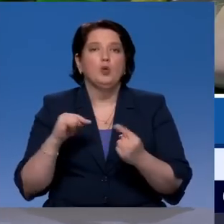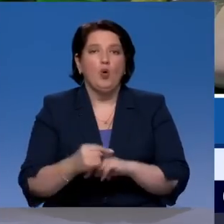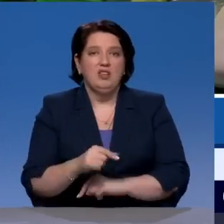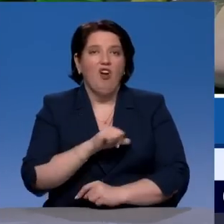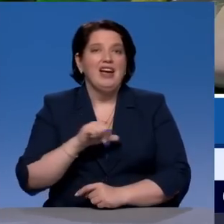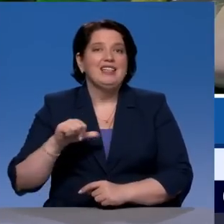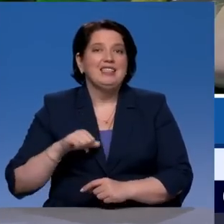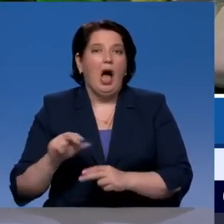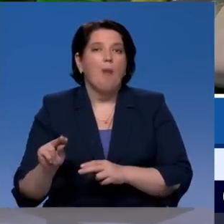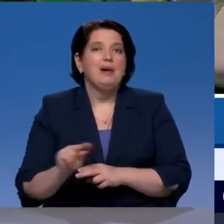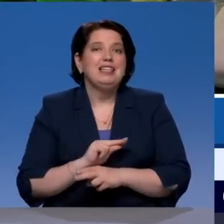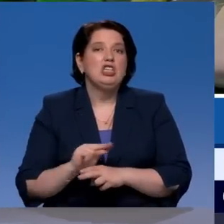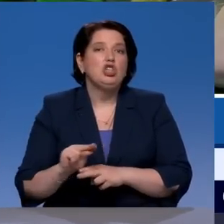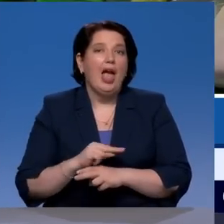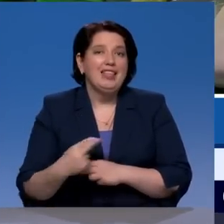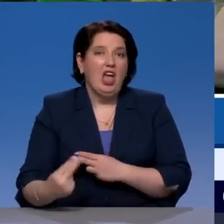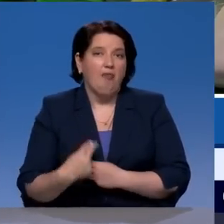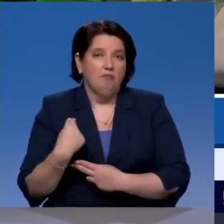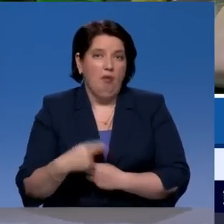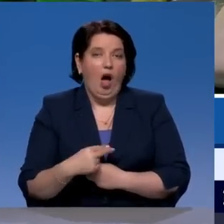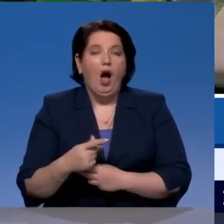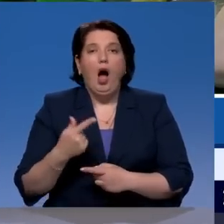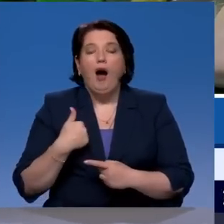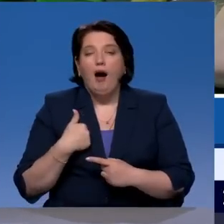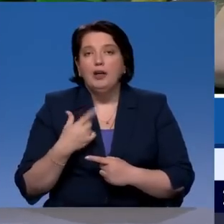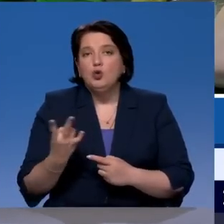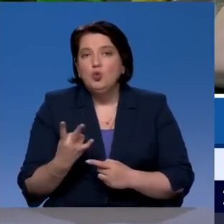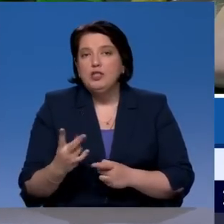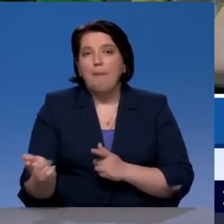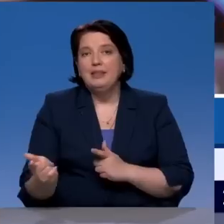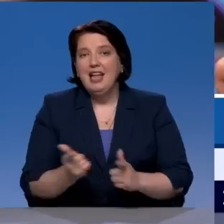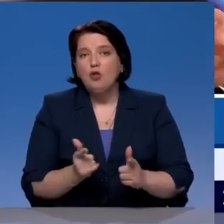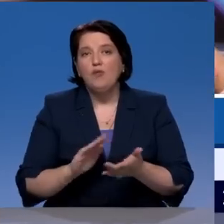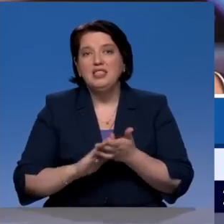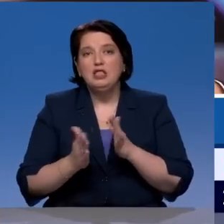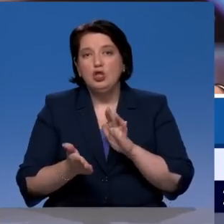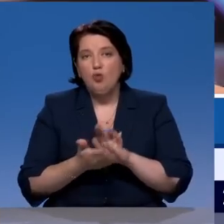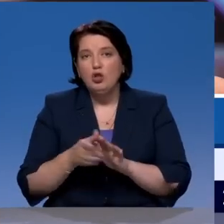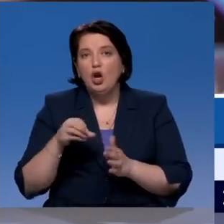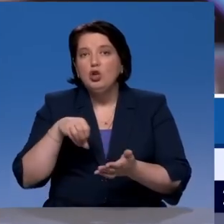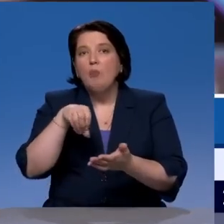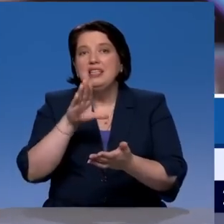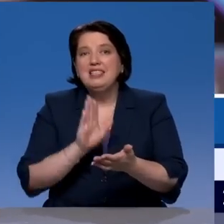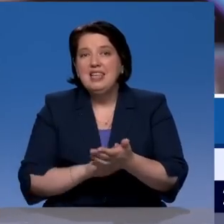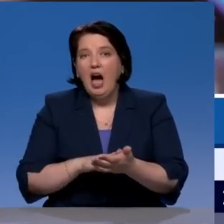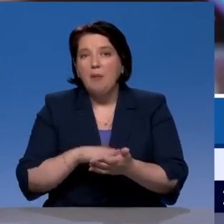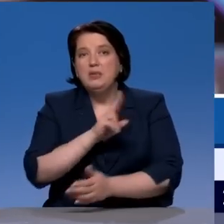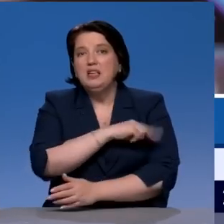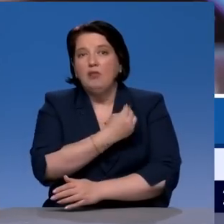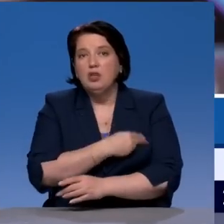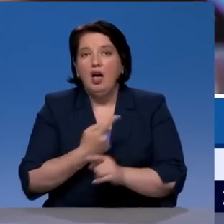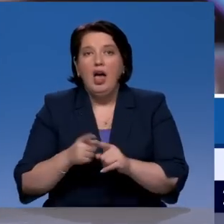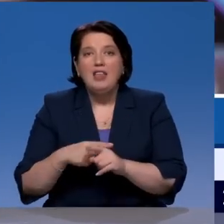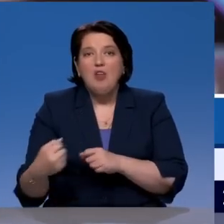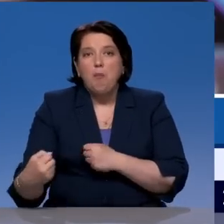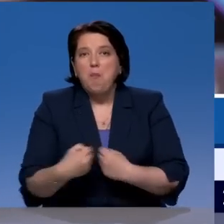объяснять, что это... С другой стороны, нужно создать ситуацию, когда, понимаете, запись к врачу, это не вот эта вот битва, понимаете,